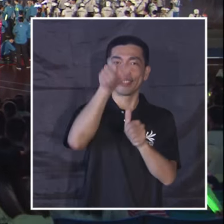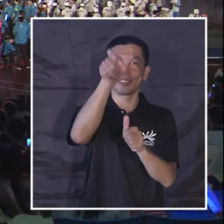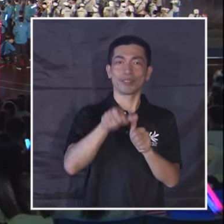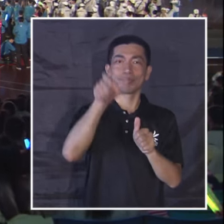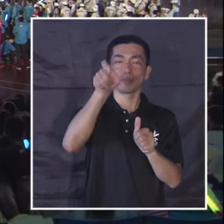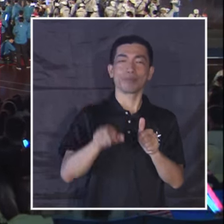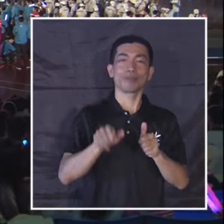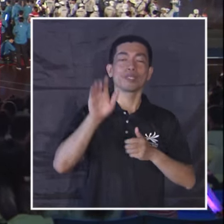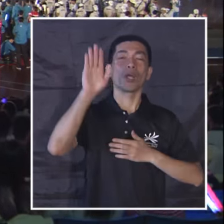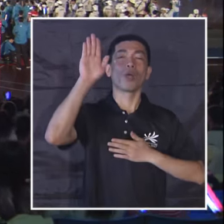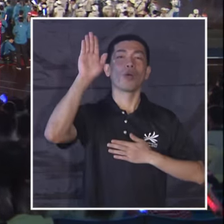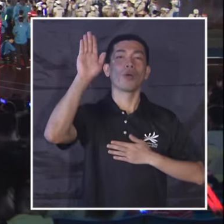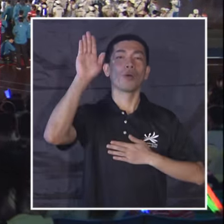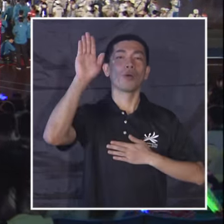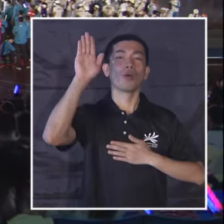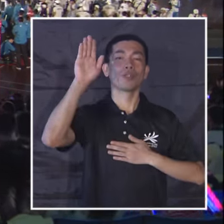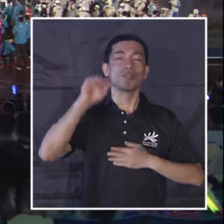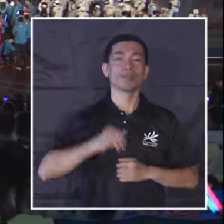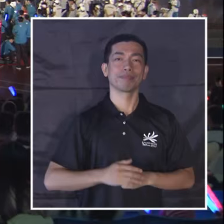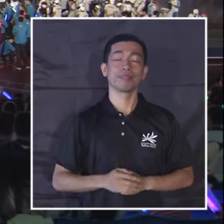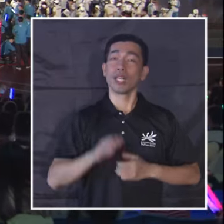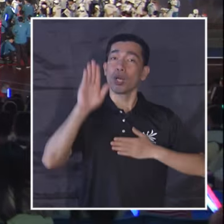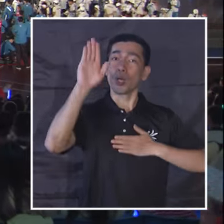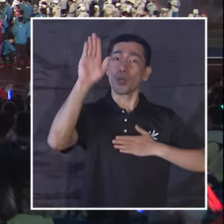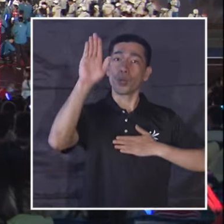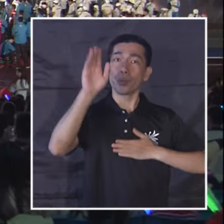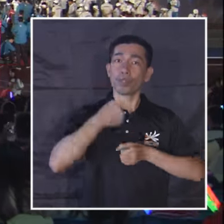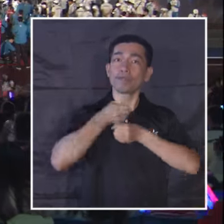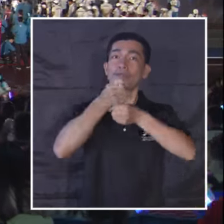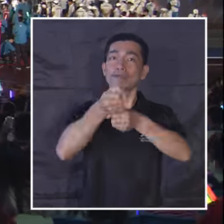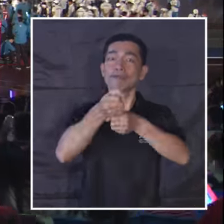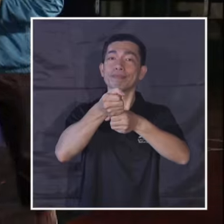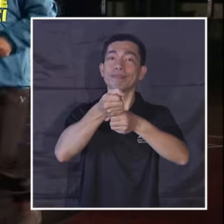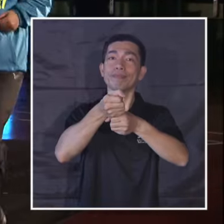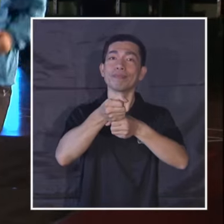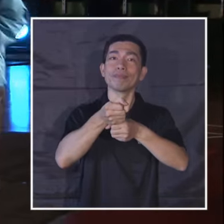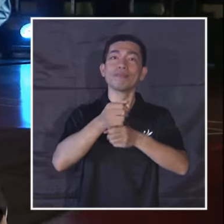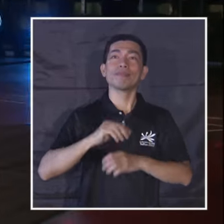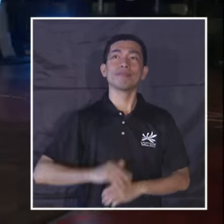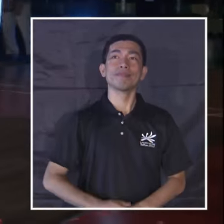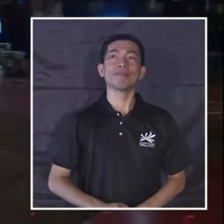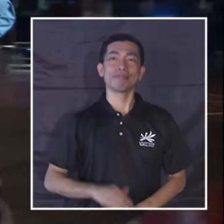誓，宣誓代表黄淑敏。